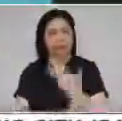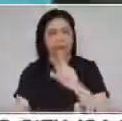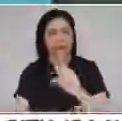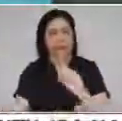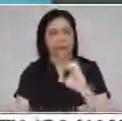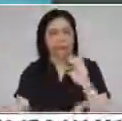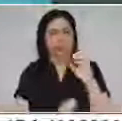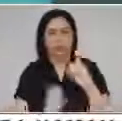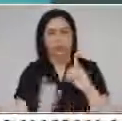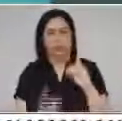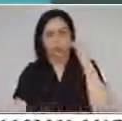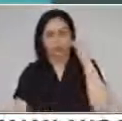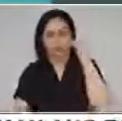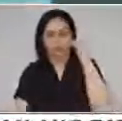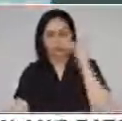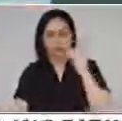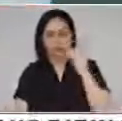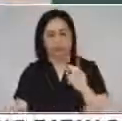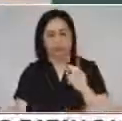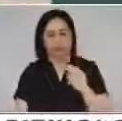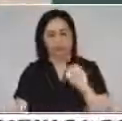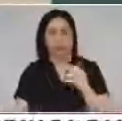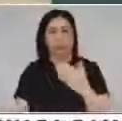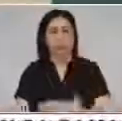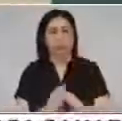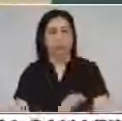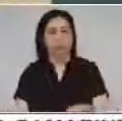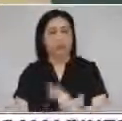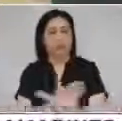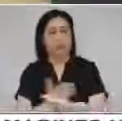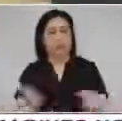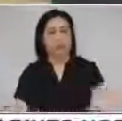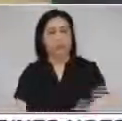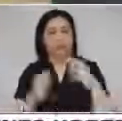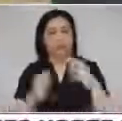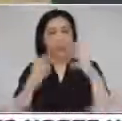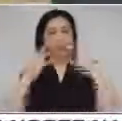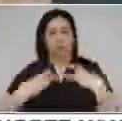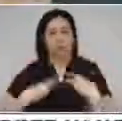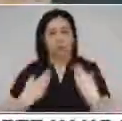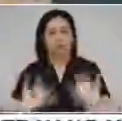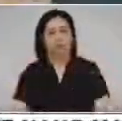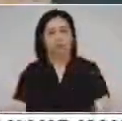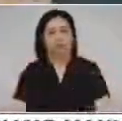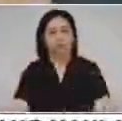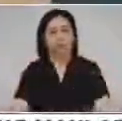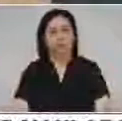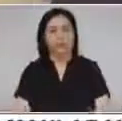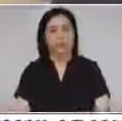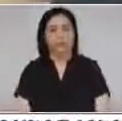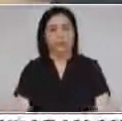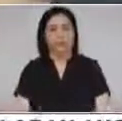of Mayor Malapitan, at agad nirevoke yung lisensya ng